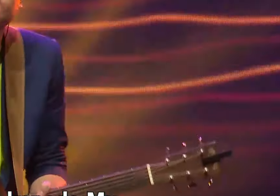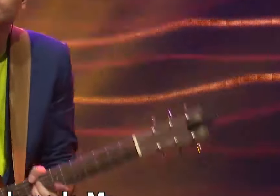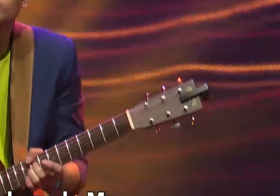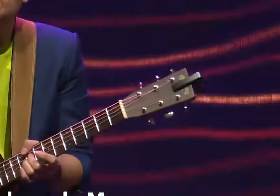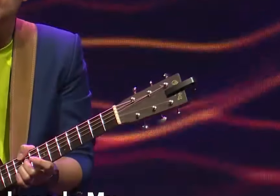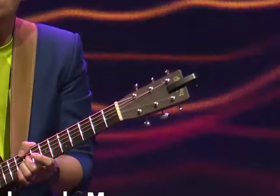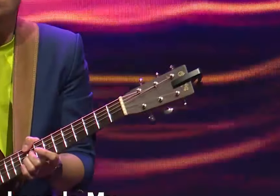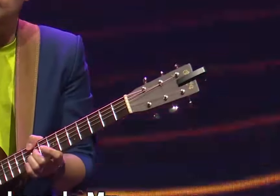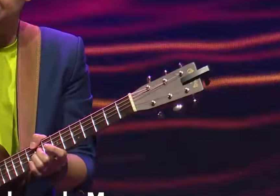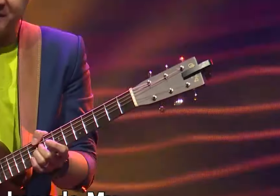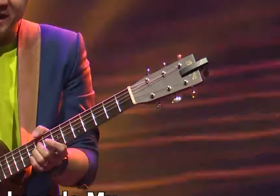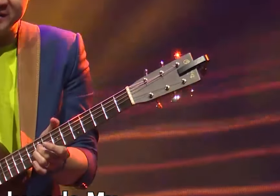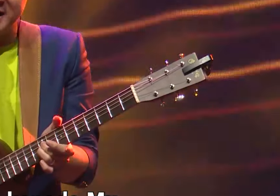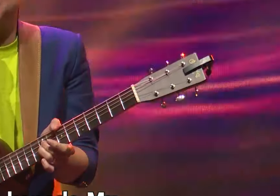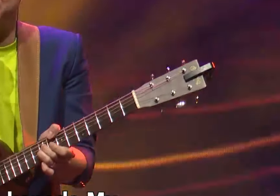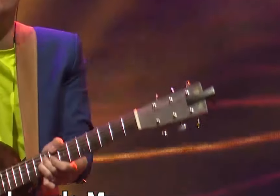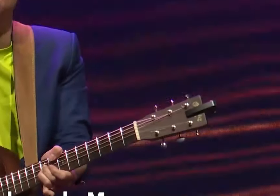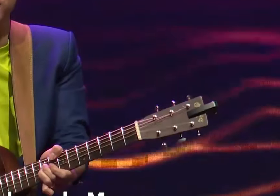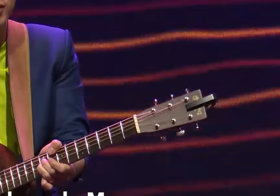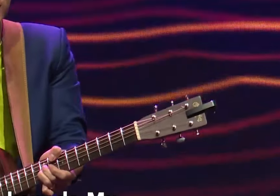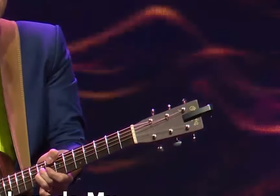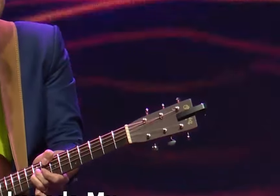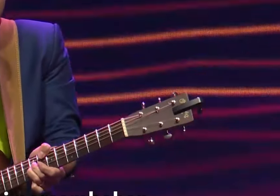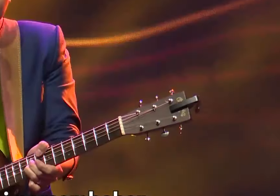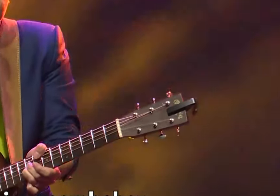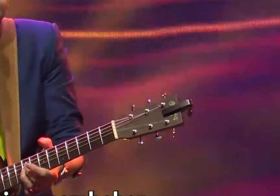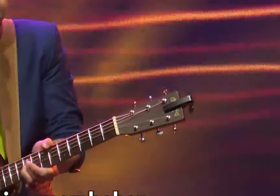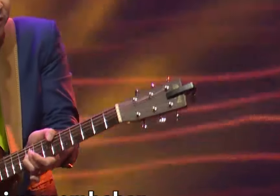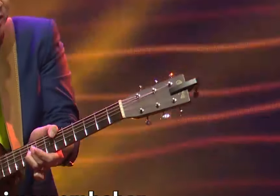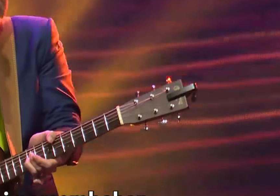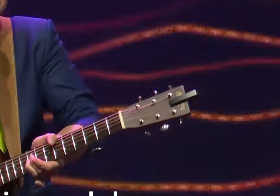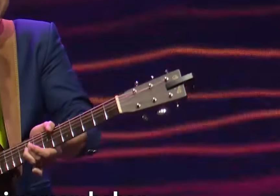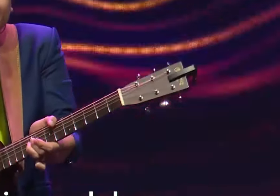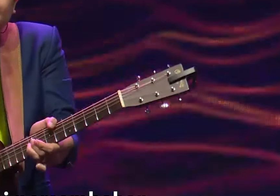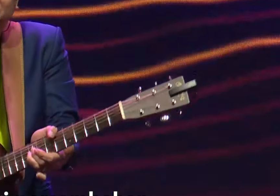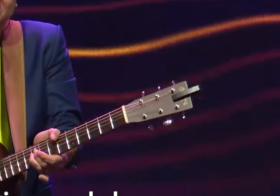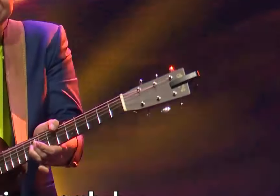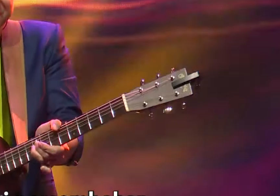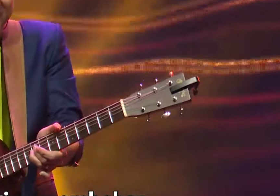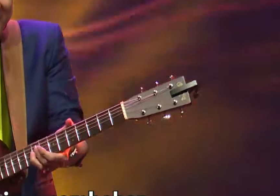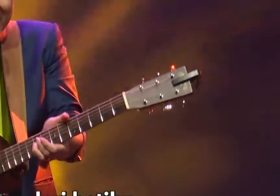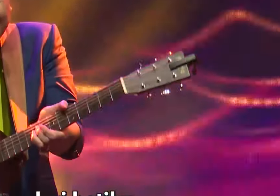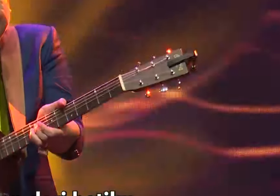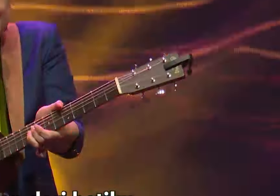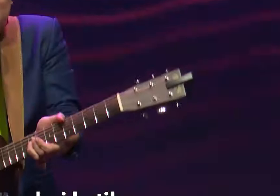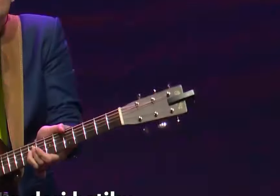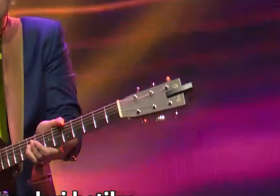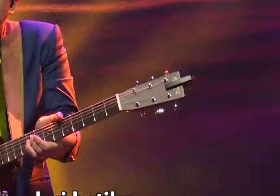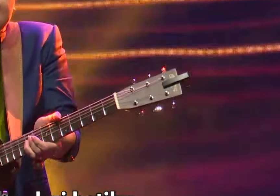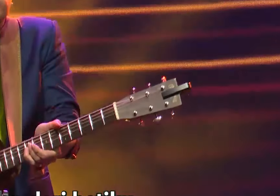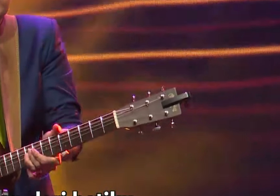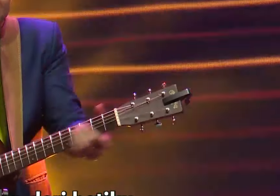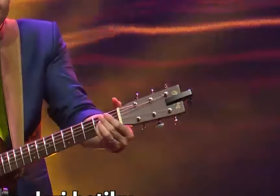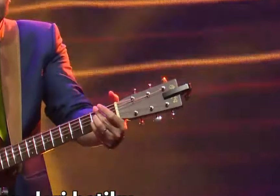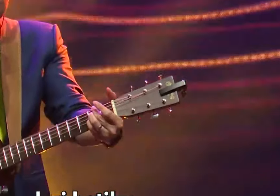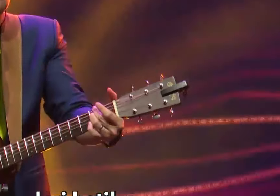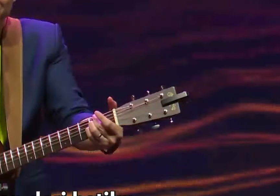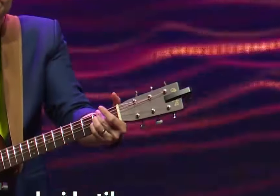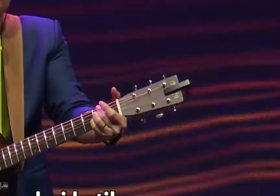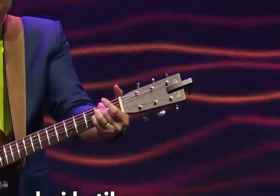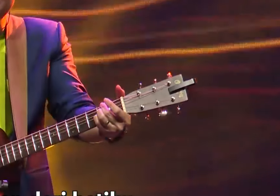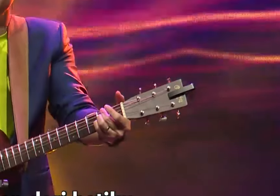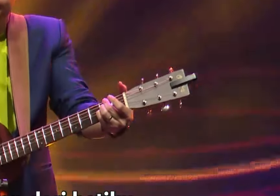Kini ku bawa kepadamu hidupku sebagai persembahan.